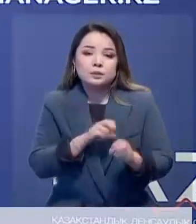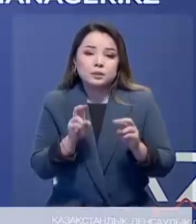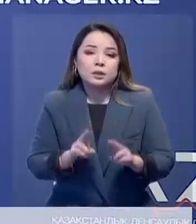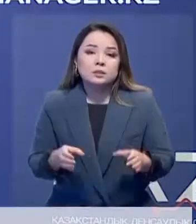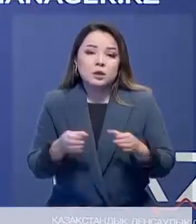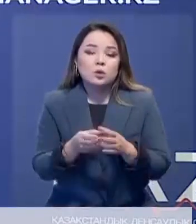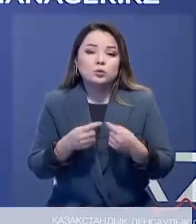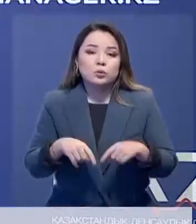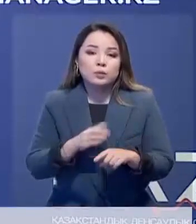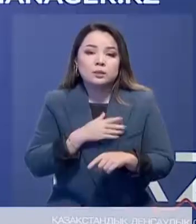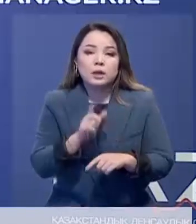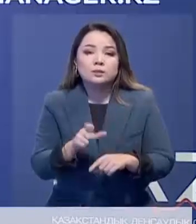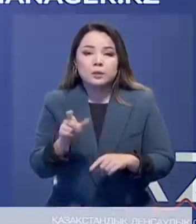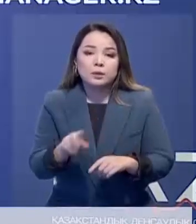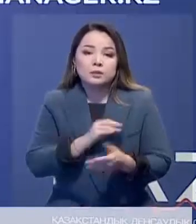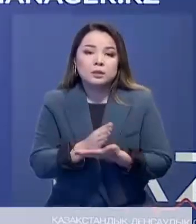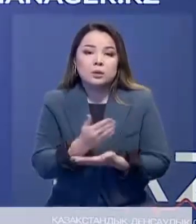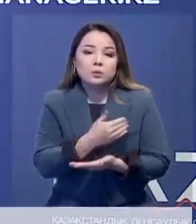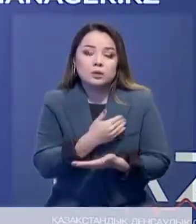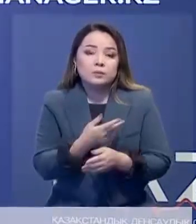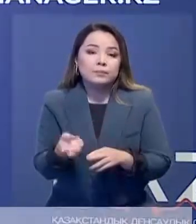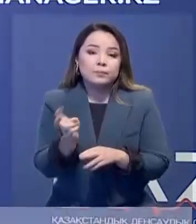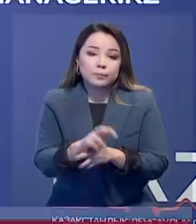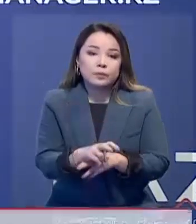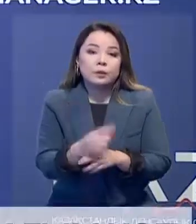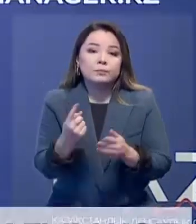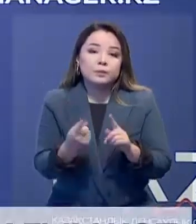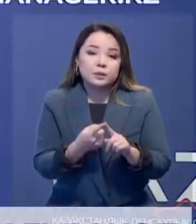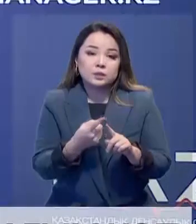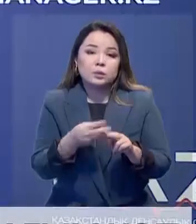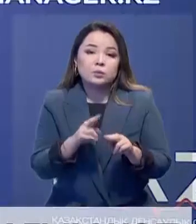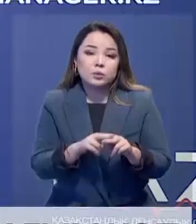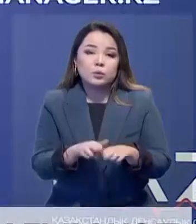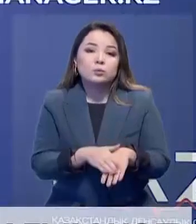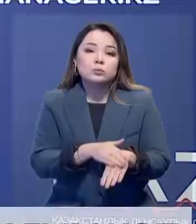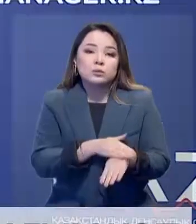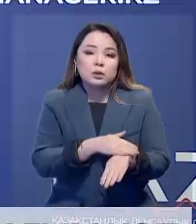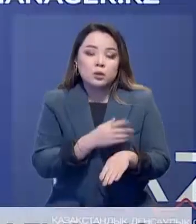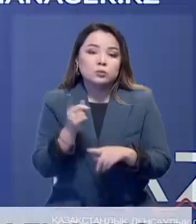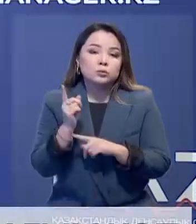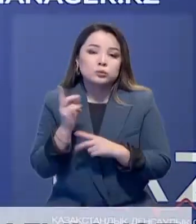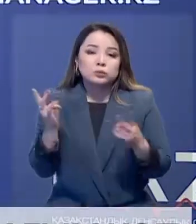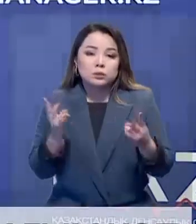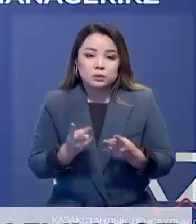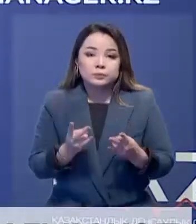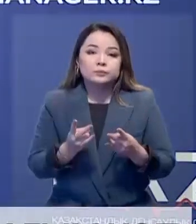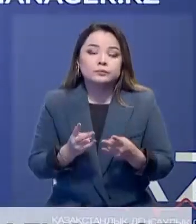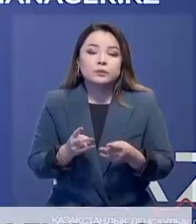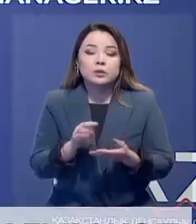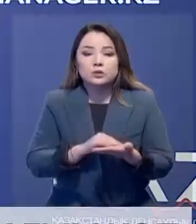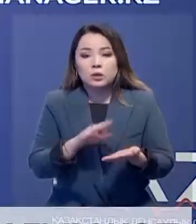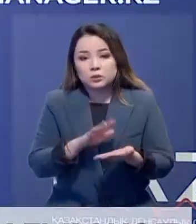медициналық ұйымға барып, біздің азаматтарымыз қызмет алам десе, олар біріншіден өте ұзақ күту керек, жазылу